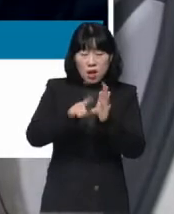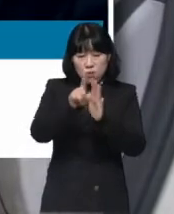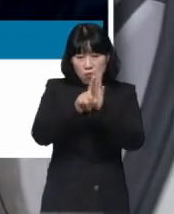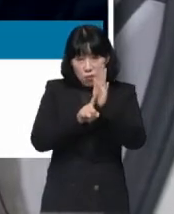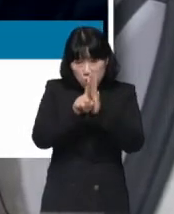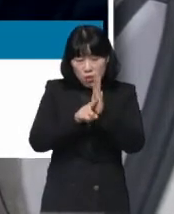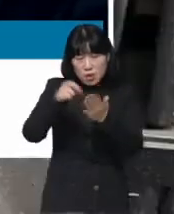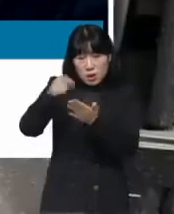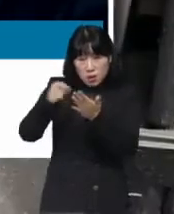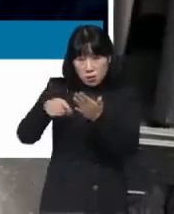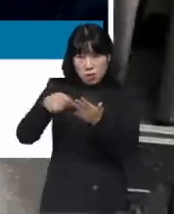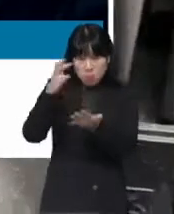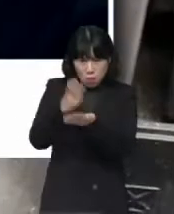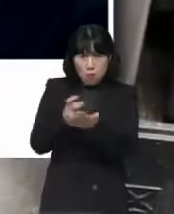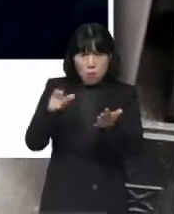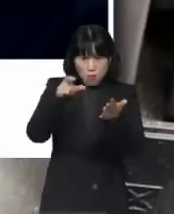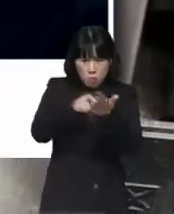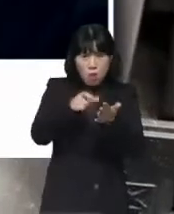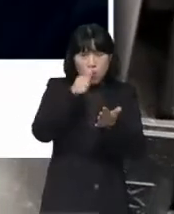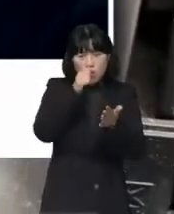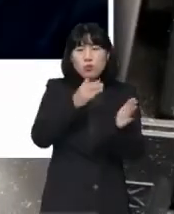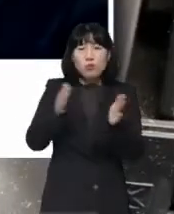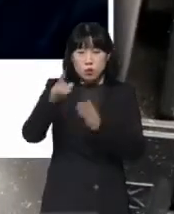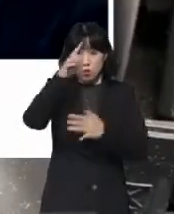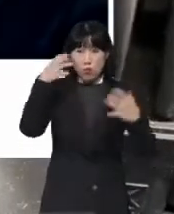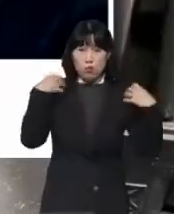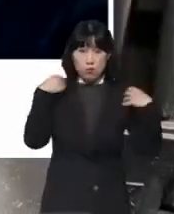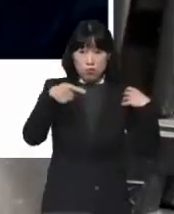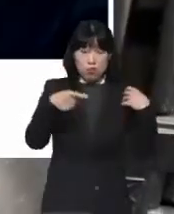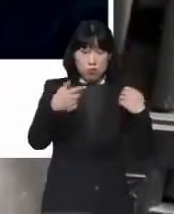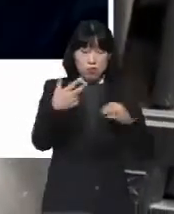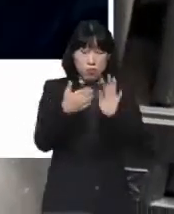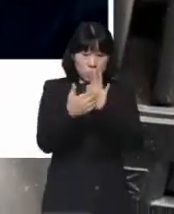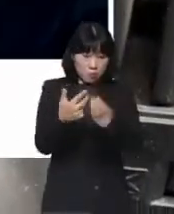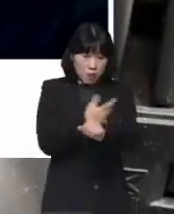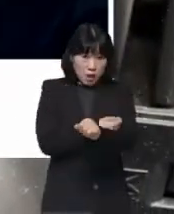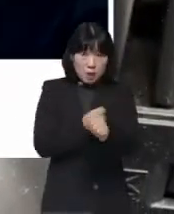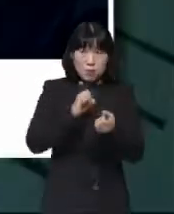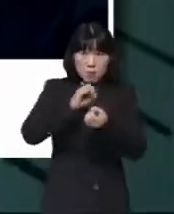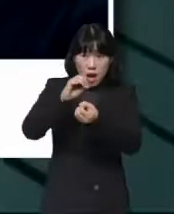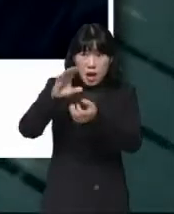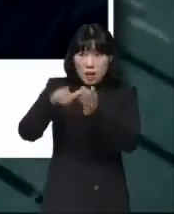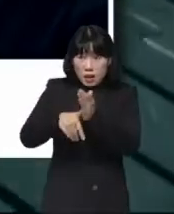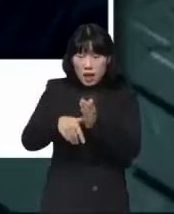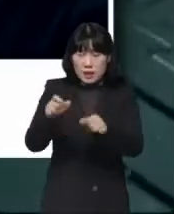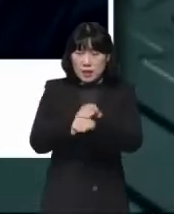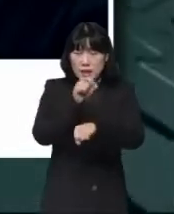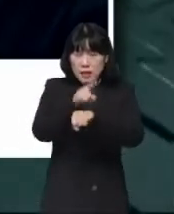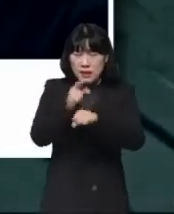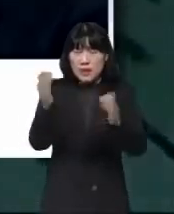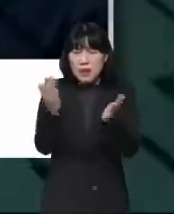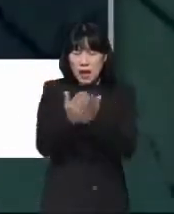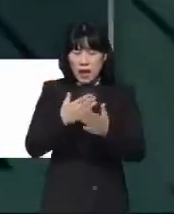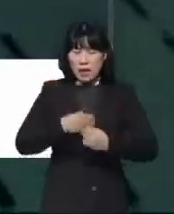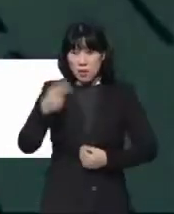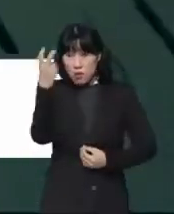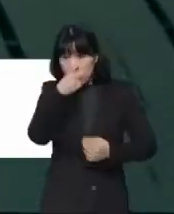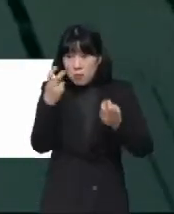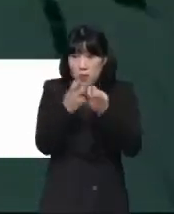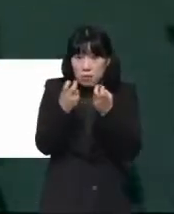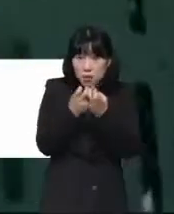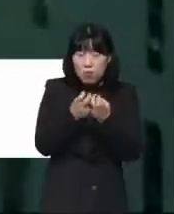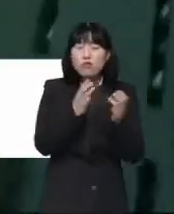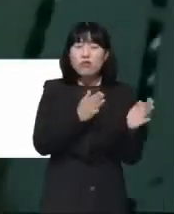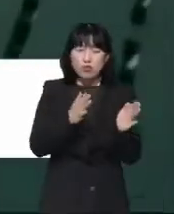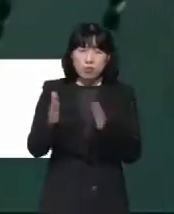의무화하는 규정을 준비하고 있습니다. 정부는 이와 별개로 백신마다 유통 시 특성에 맞게 안전하게 관리하는 방안도 함께